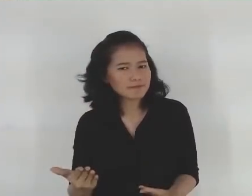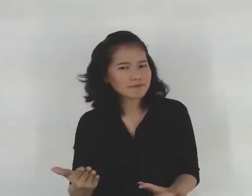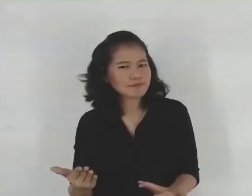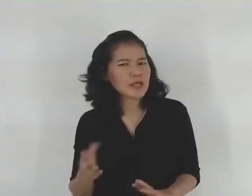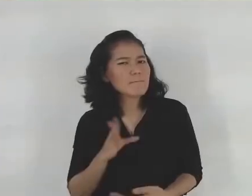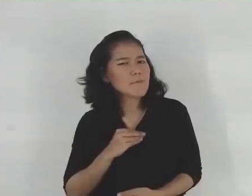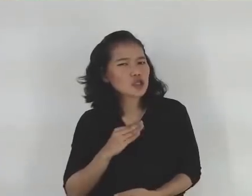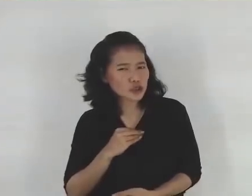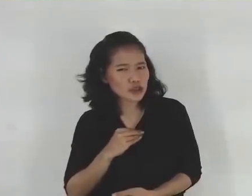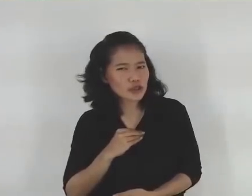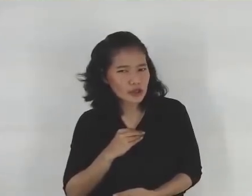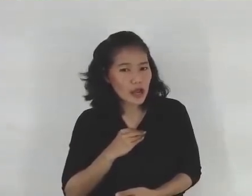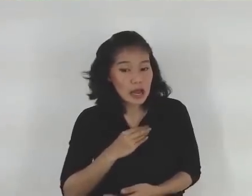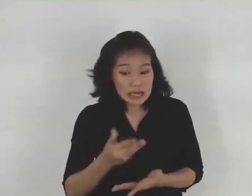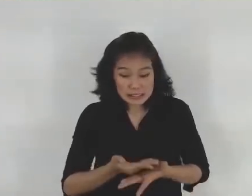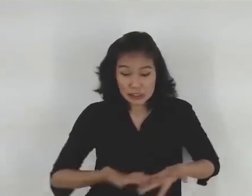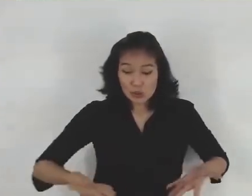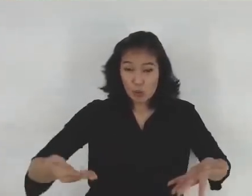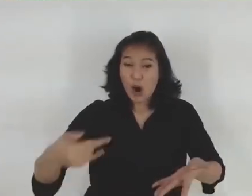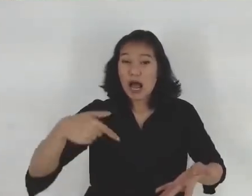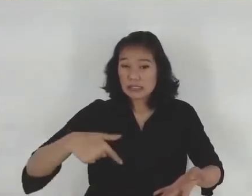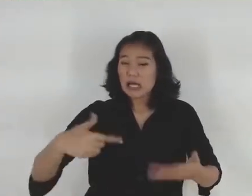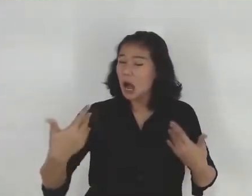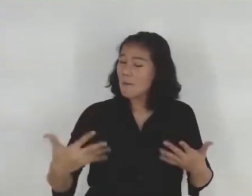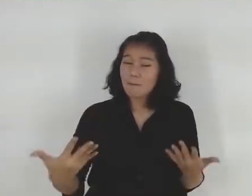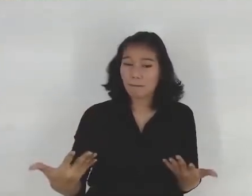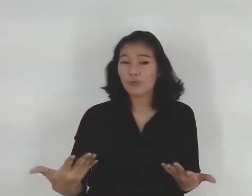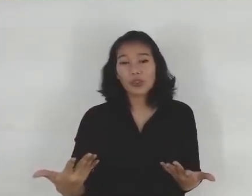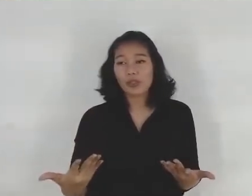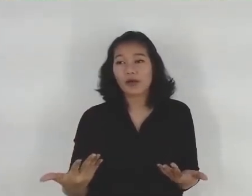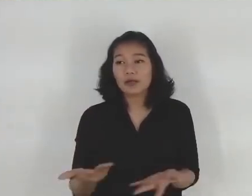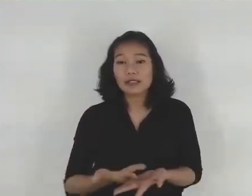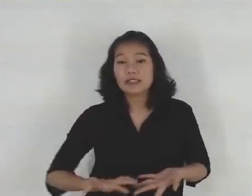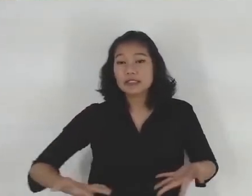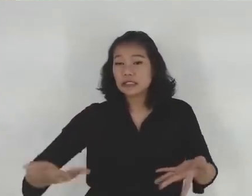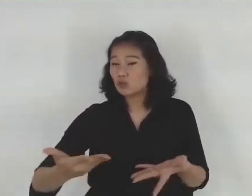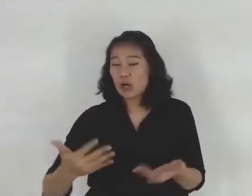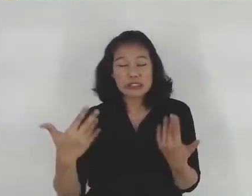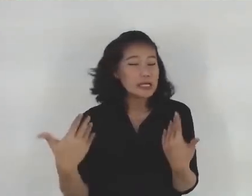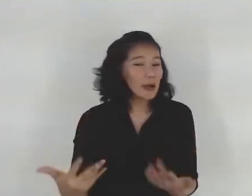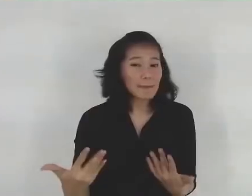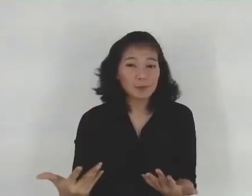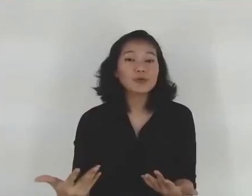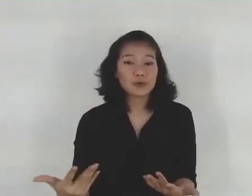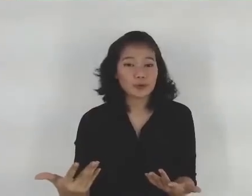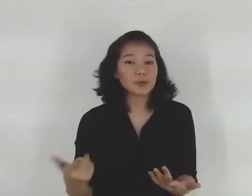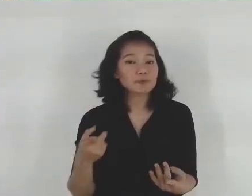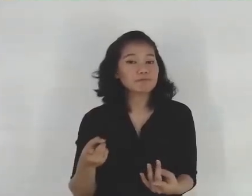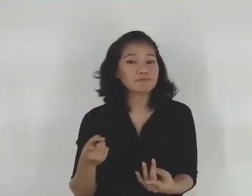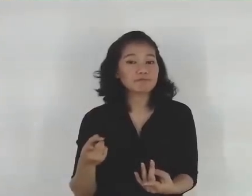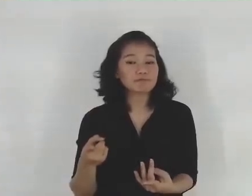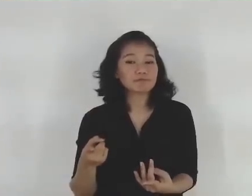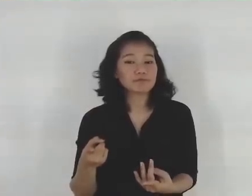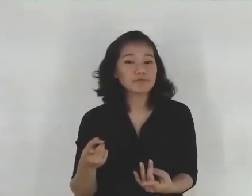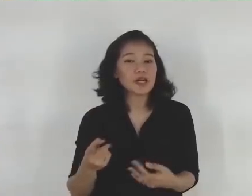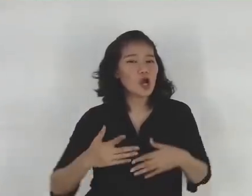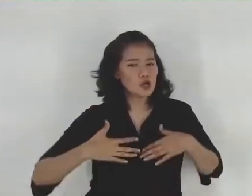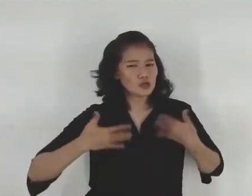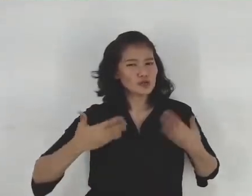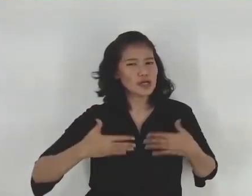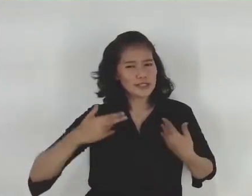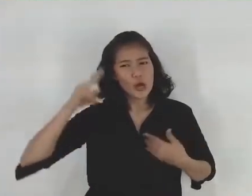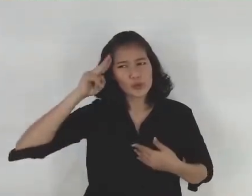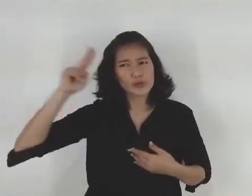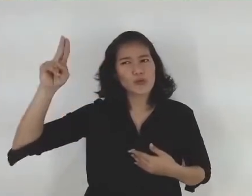dalam setiap kondisi apapun dalam setiap situasi apapun sukacita